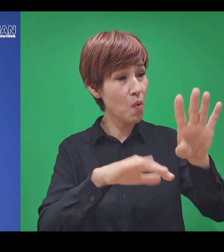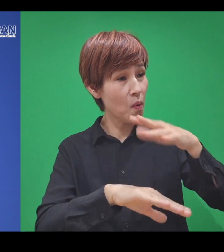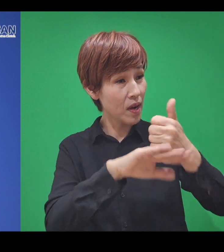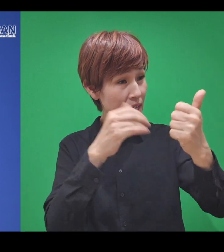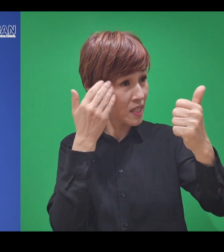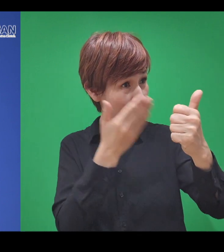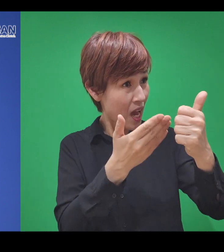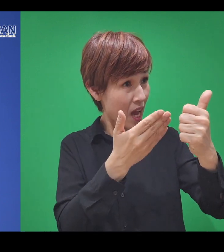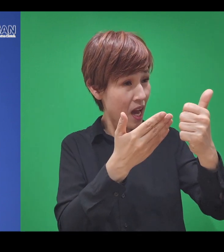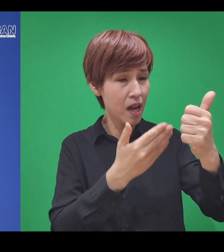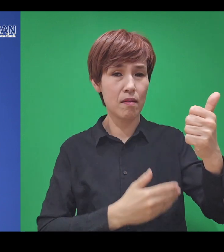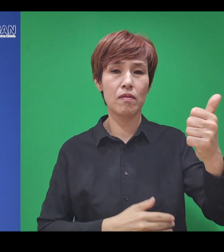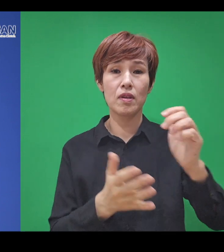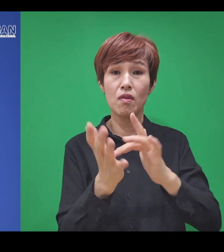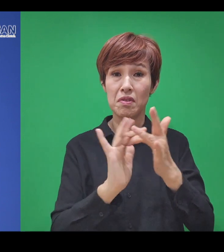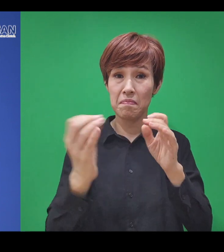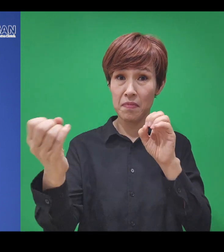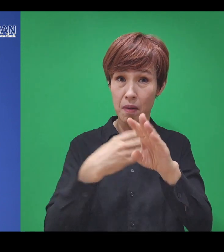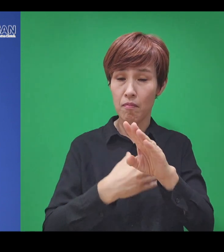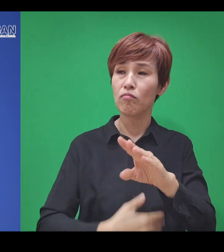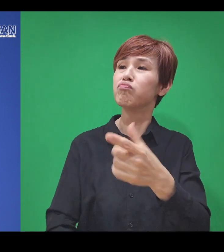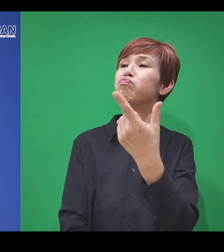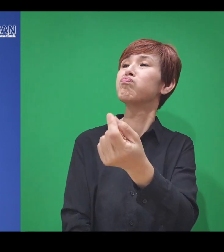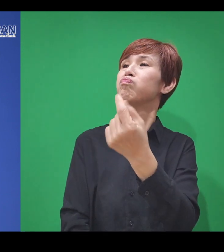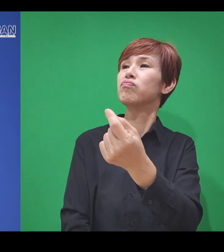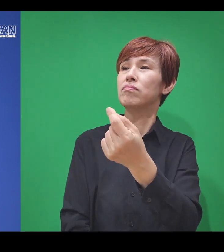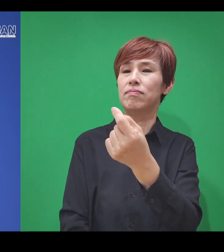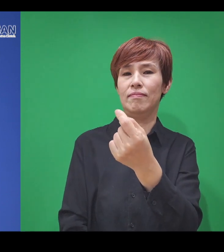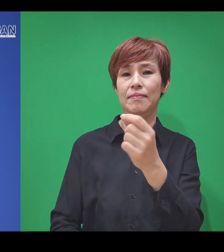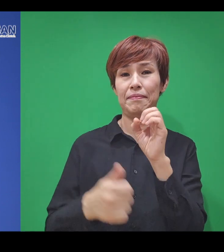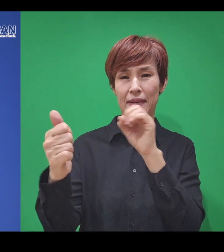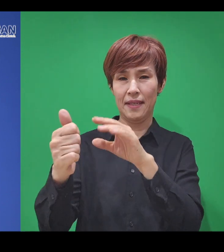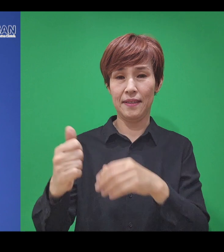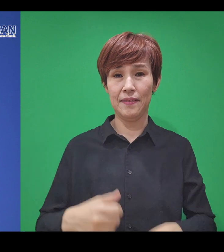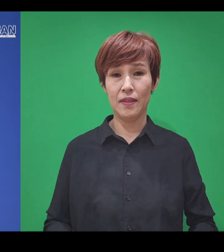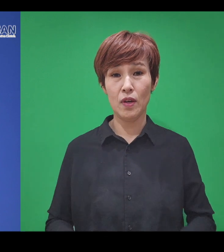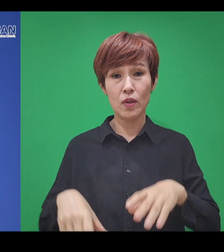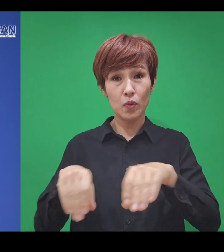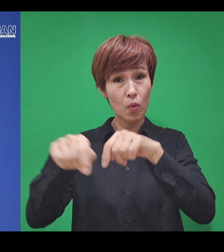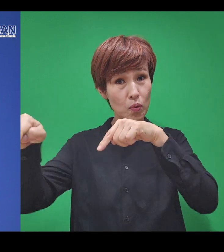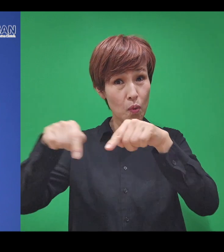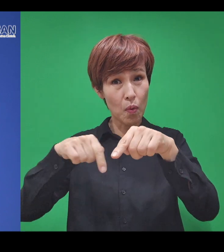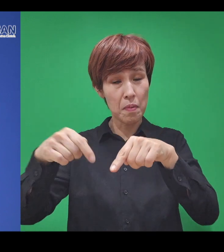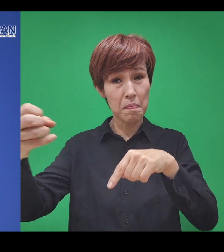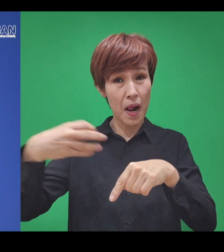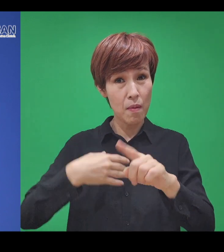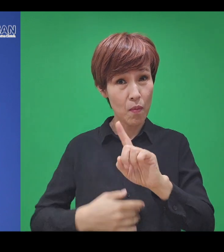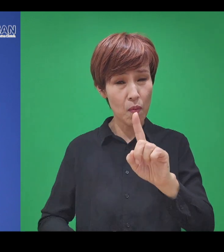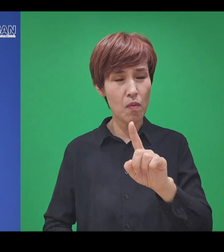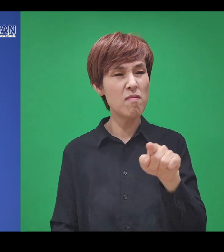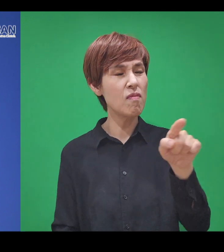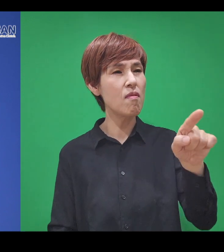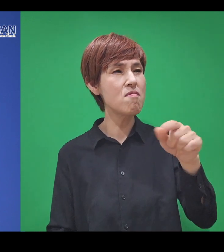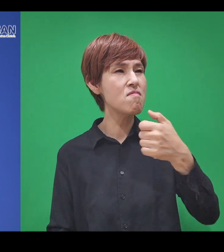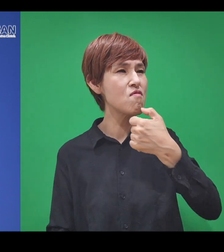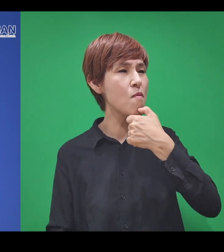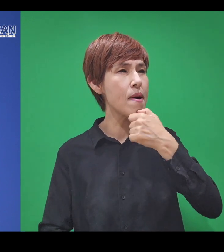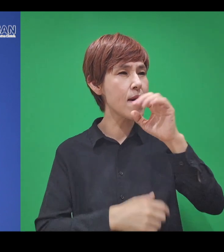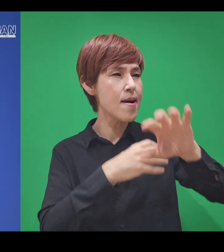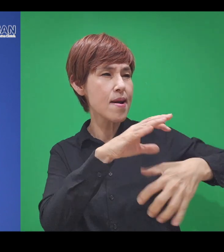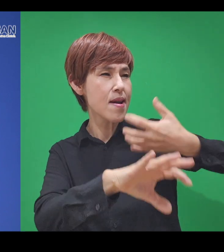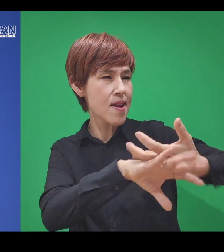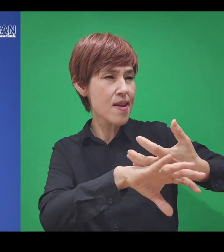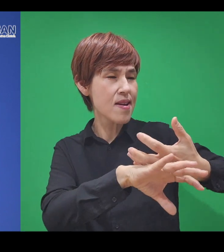한마디로 긍정합니다. 사실 총독의 질문은 네가 로마를 뒤엎어버리고 이스라엘을 새롭게